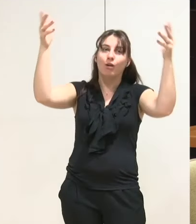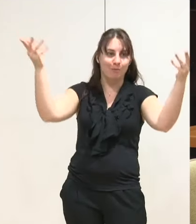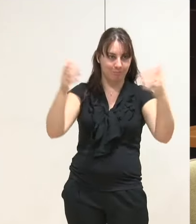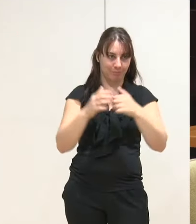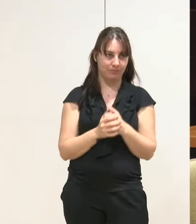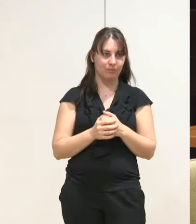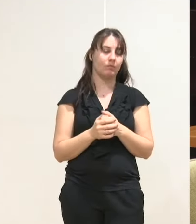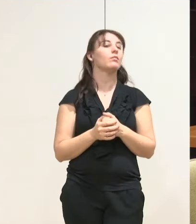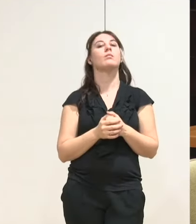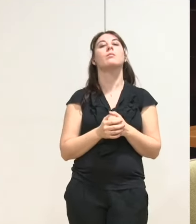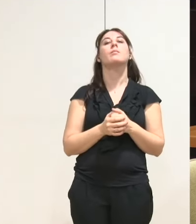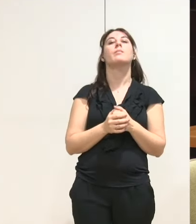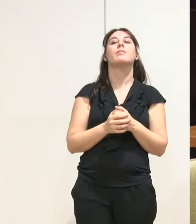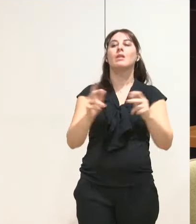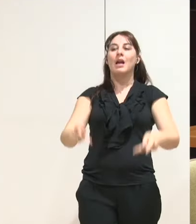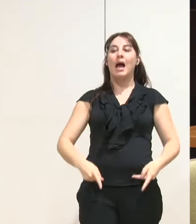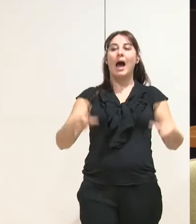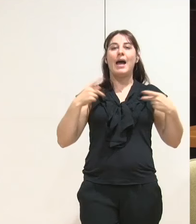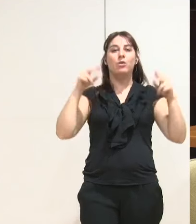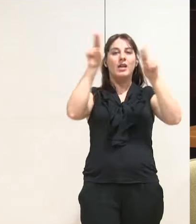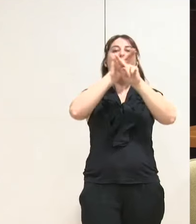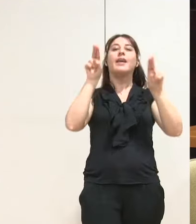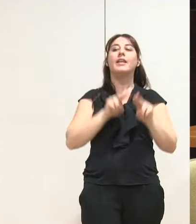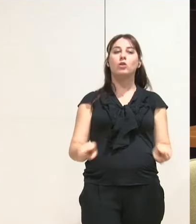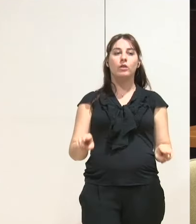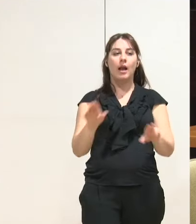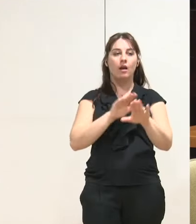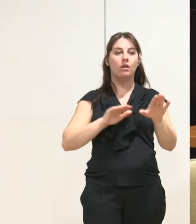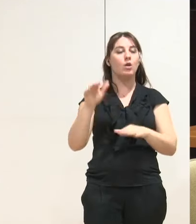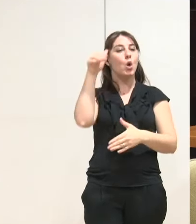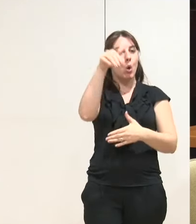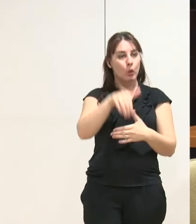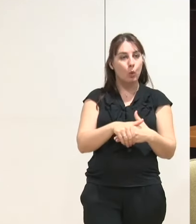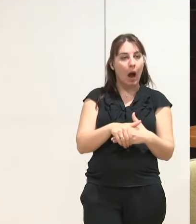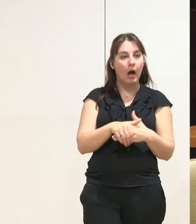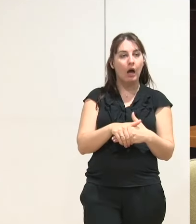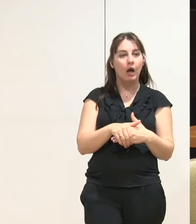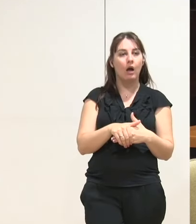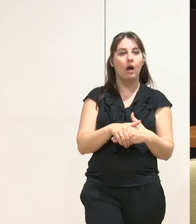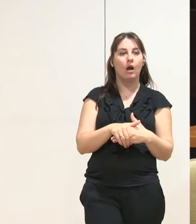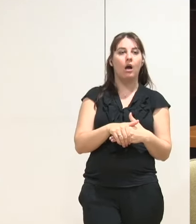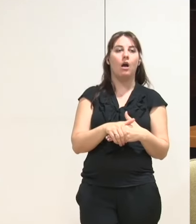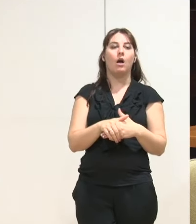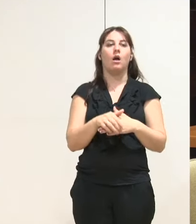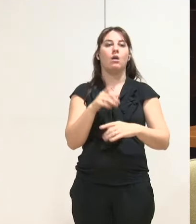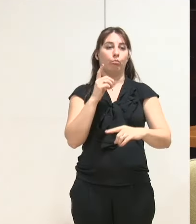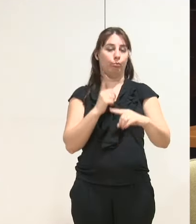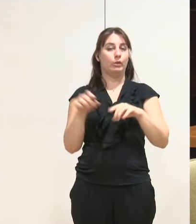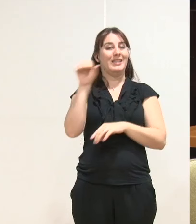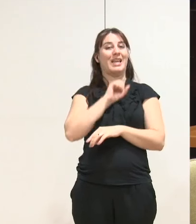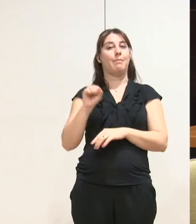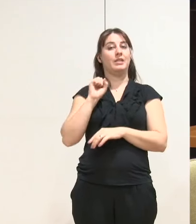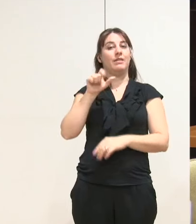de cet atelier international c'est-à-dire le soir et le samedi 23